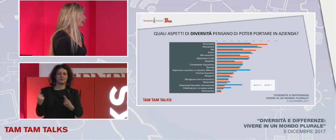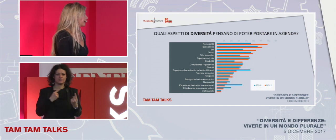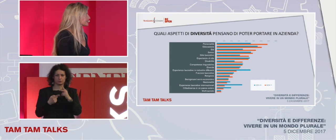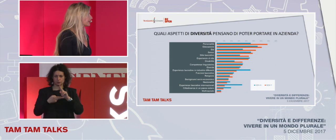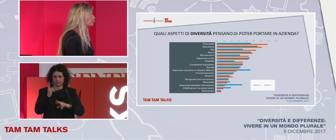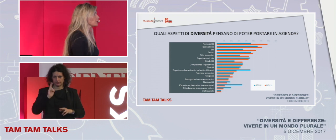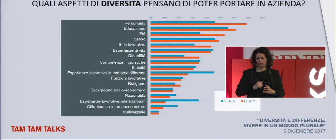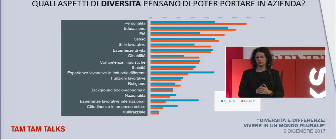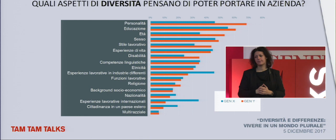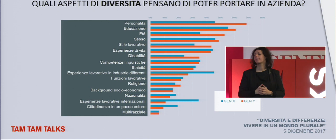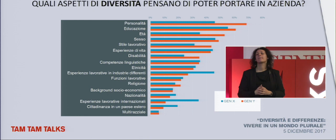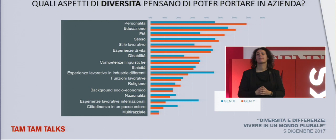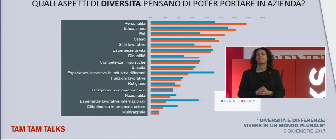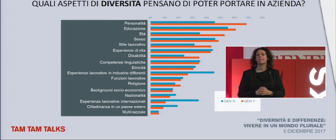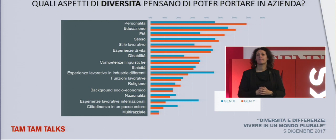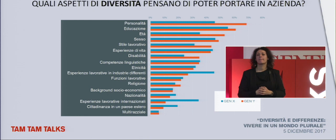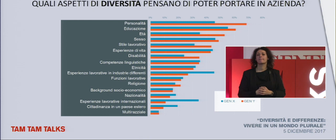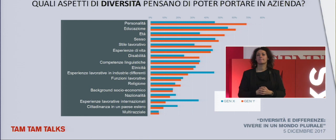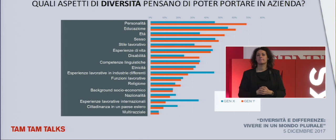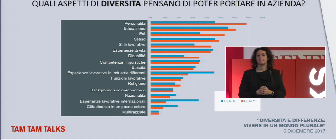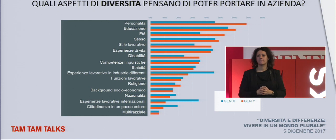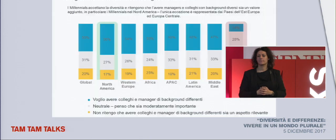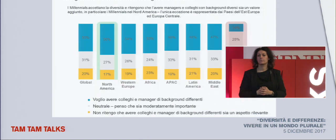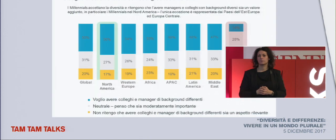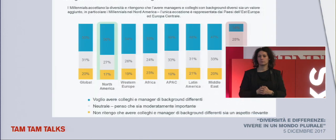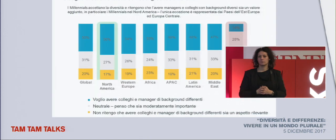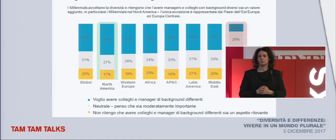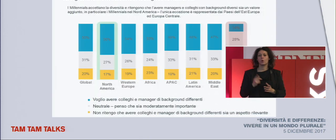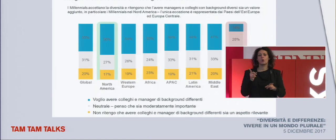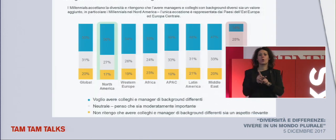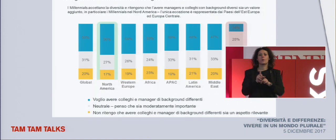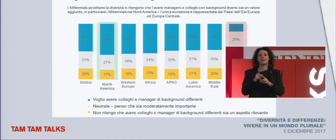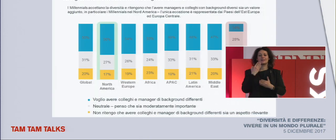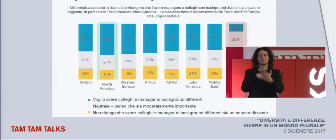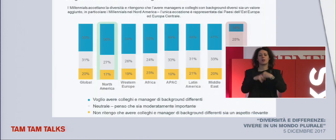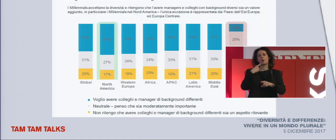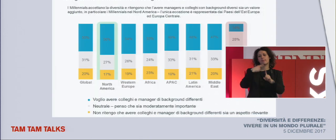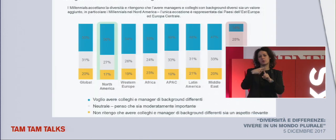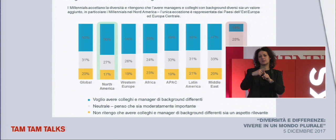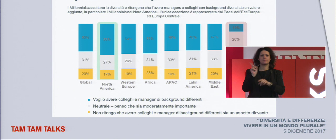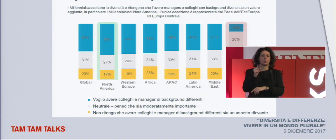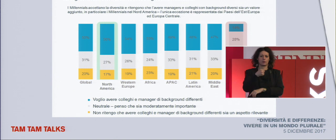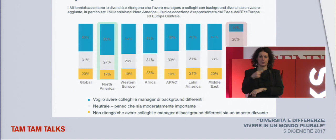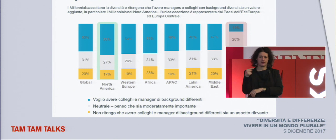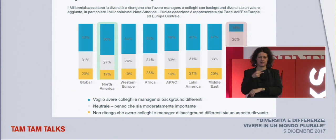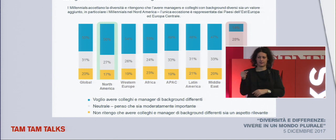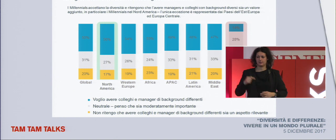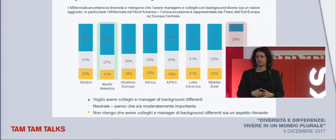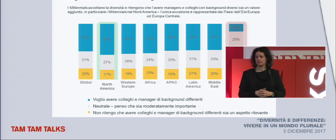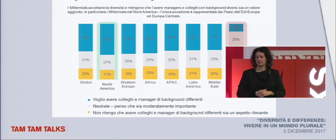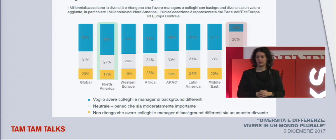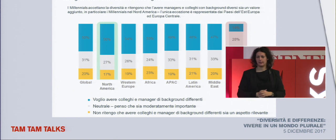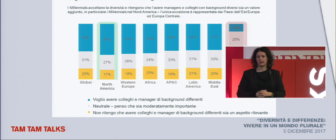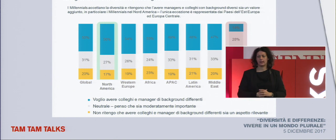più analizzata, e più anche celebrata, come un plus, non un negative. Se guardiamo poi, quest'altra parte, mi interessava anche capire,